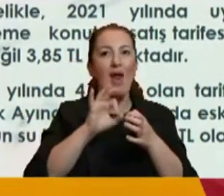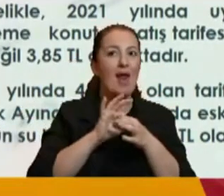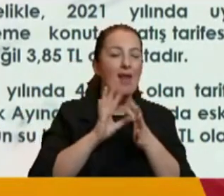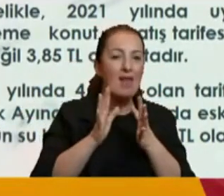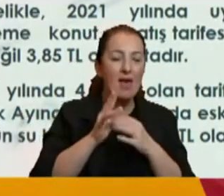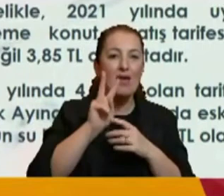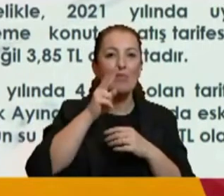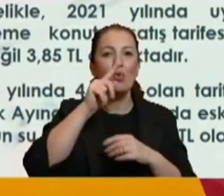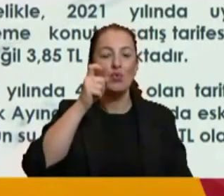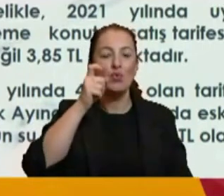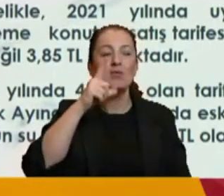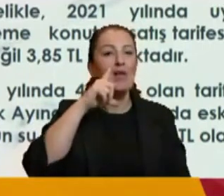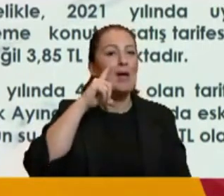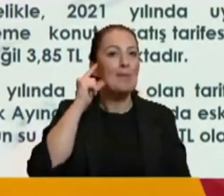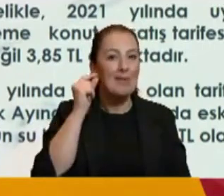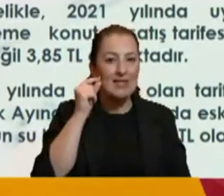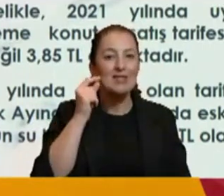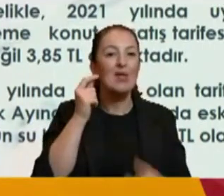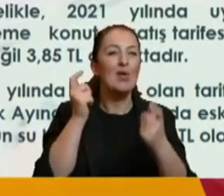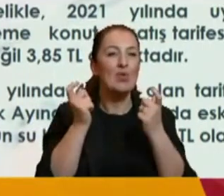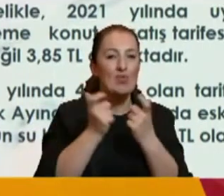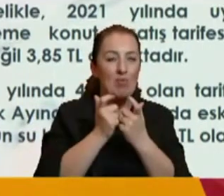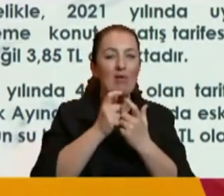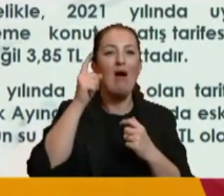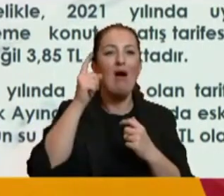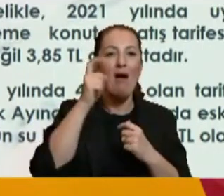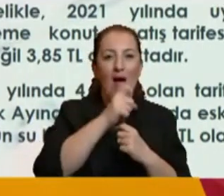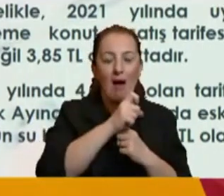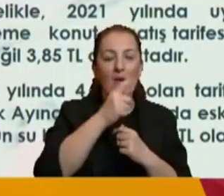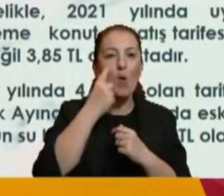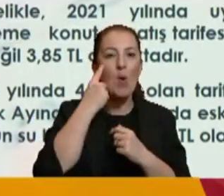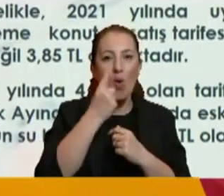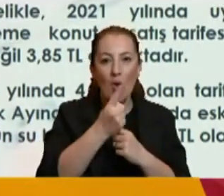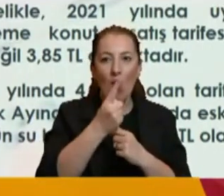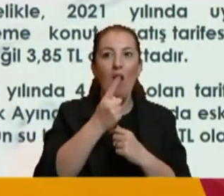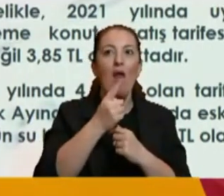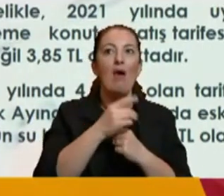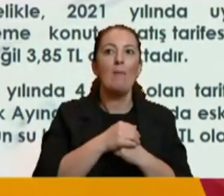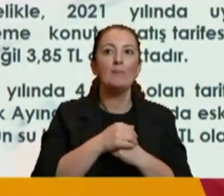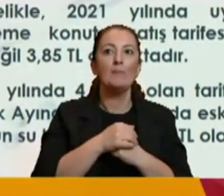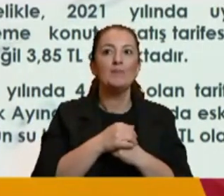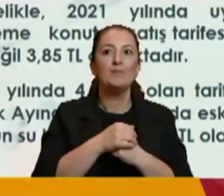My Club da aylık uygulanan TÜFE artışı kaldırılmıştır